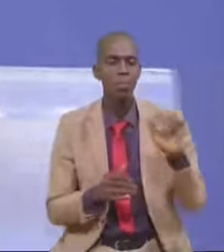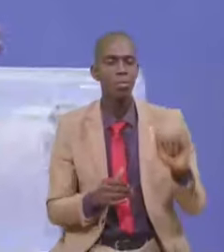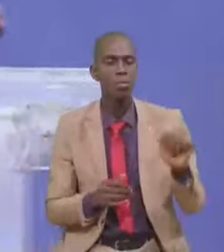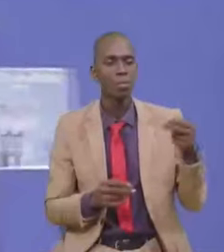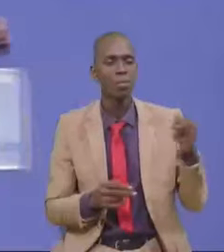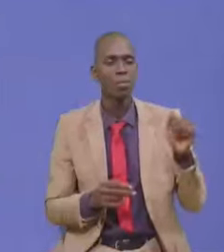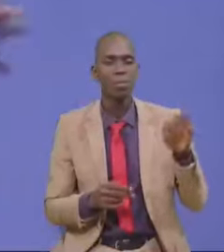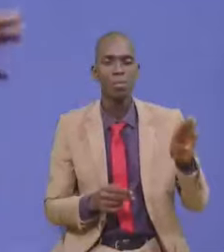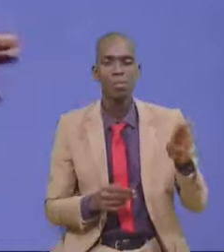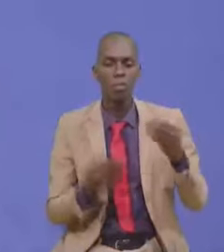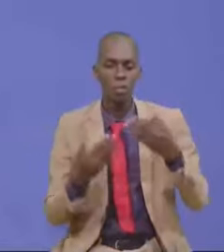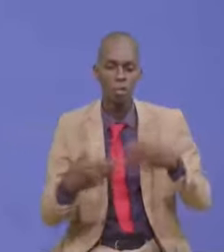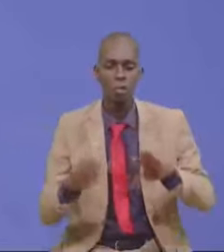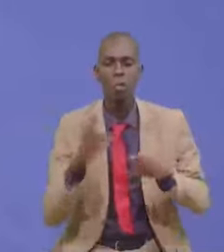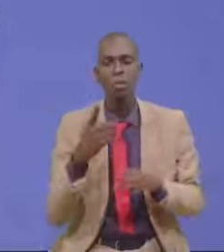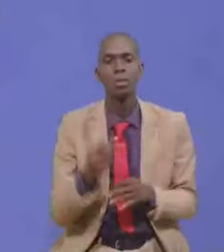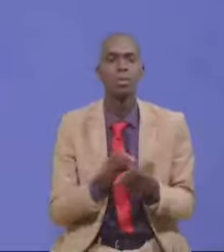Achab a vendu la vérité.